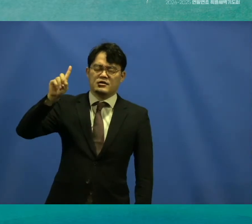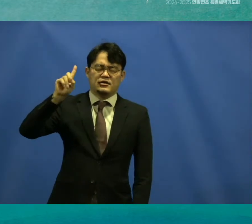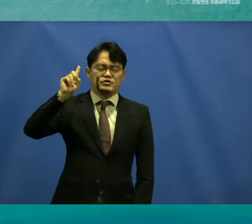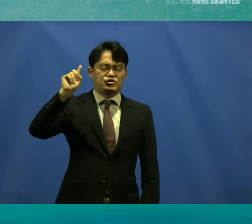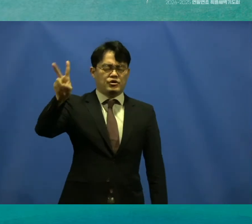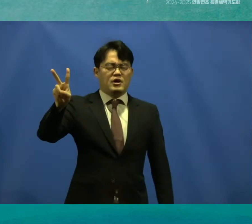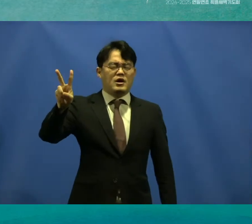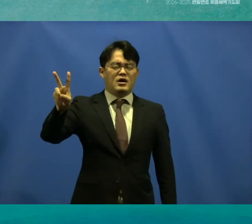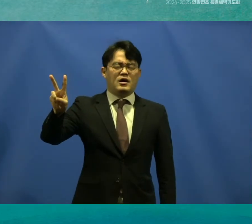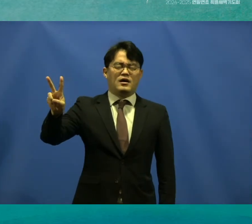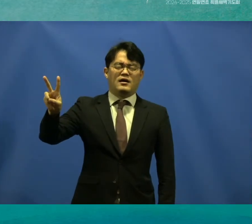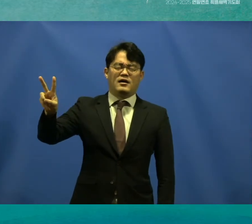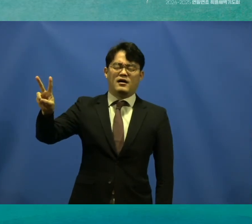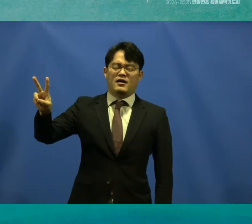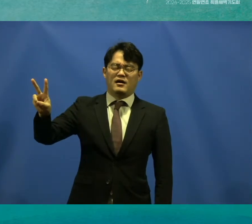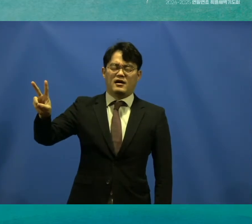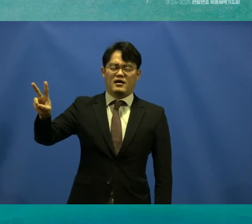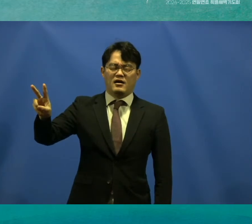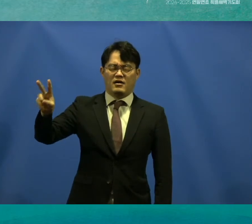주여,